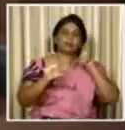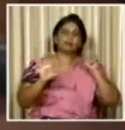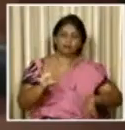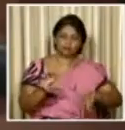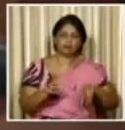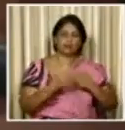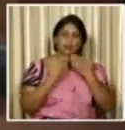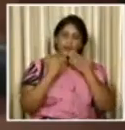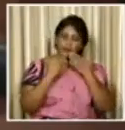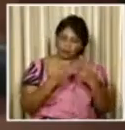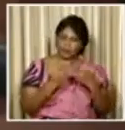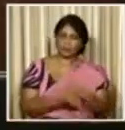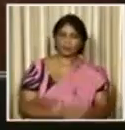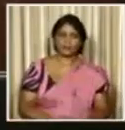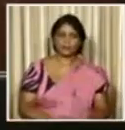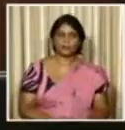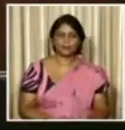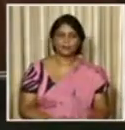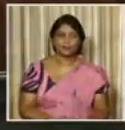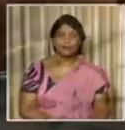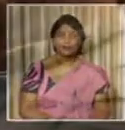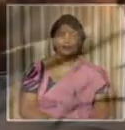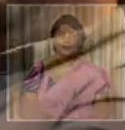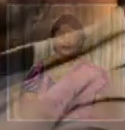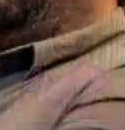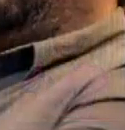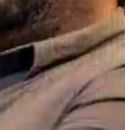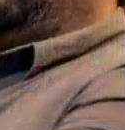dina, boh misuti garu mantri tu. Boh misuti bilang kita.